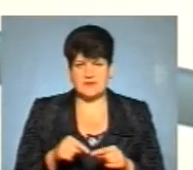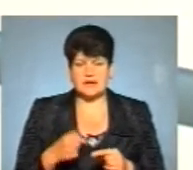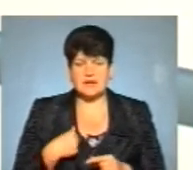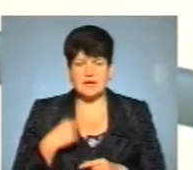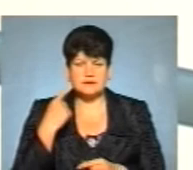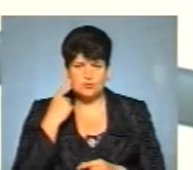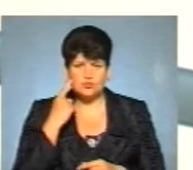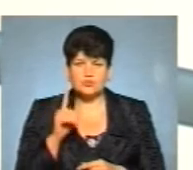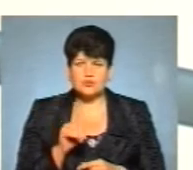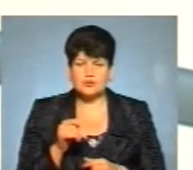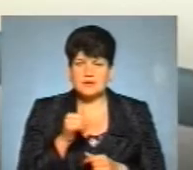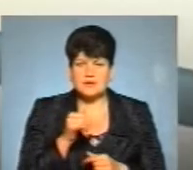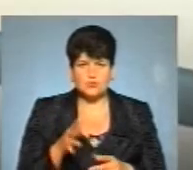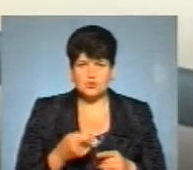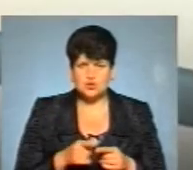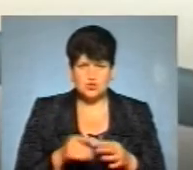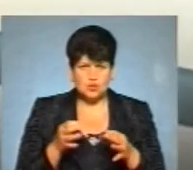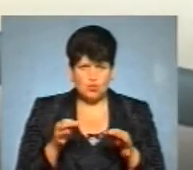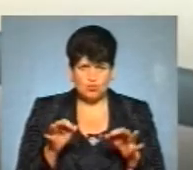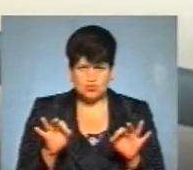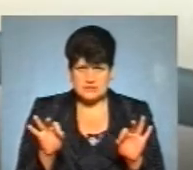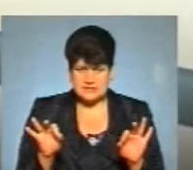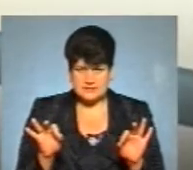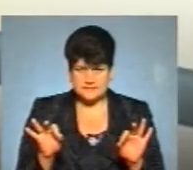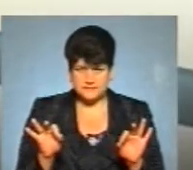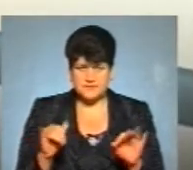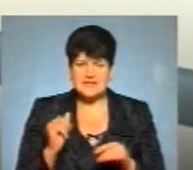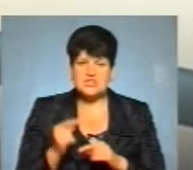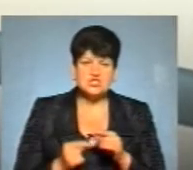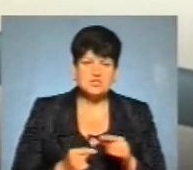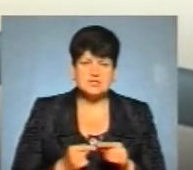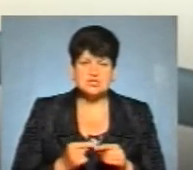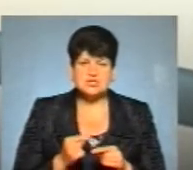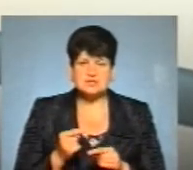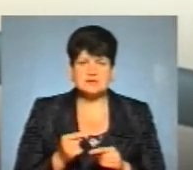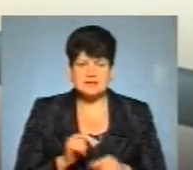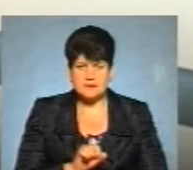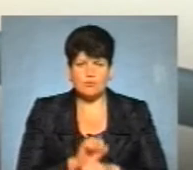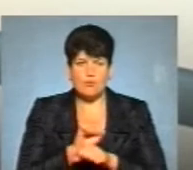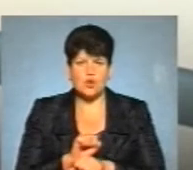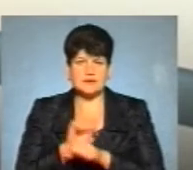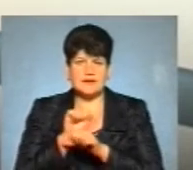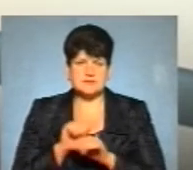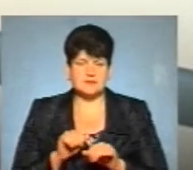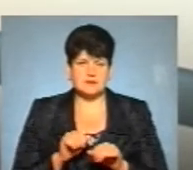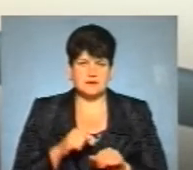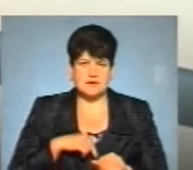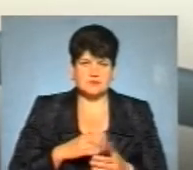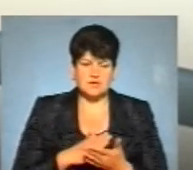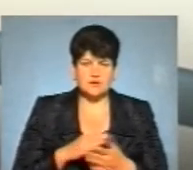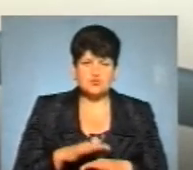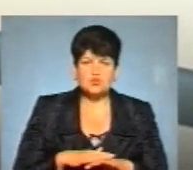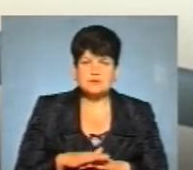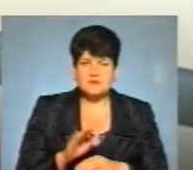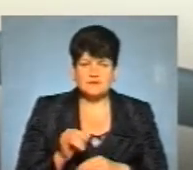що ми не можемо цього допустити і через те бачимо ці протестні настрої в суспільстві. От ви вже згадали